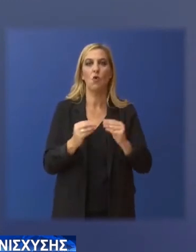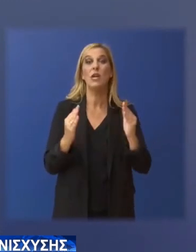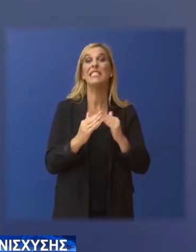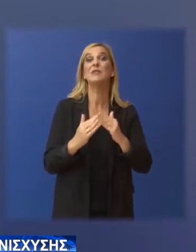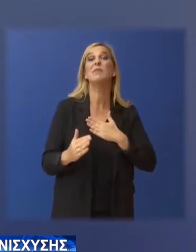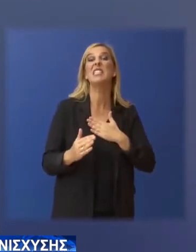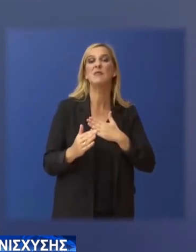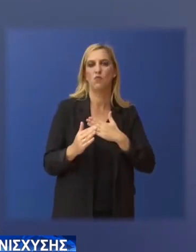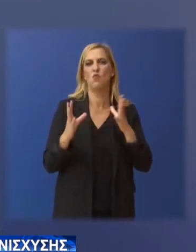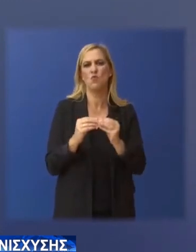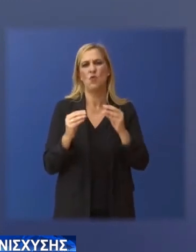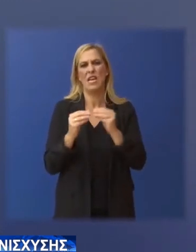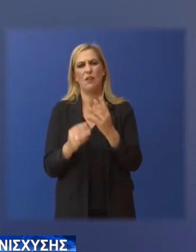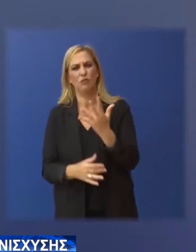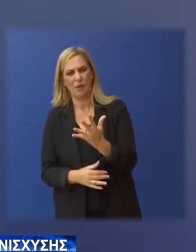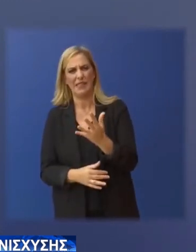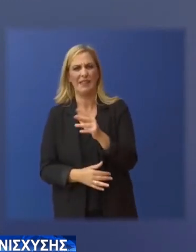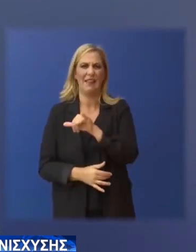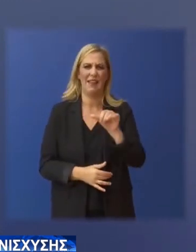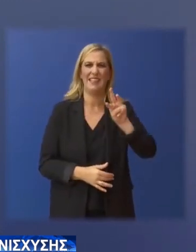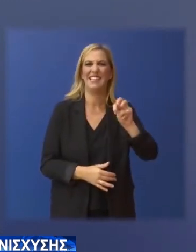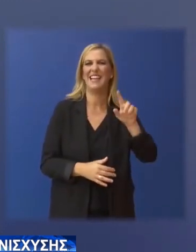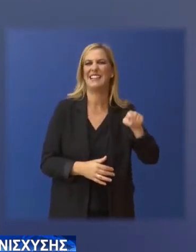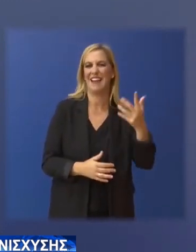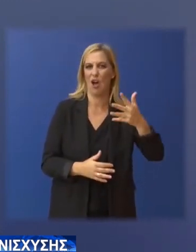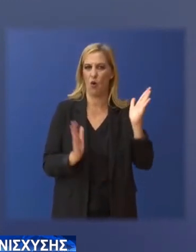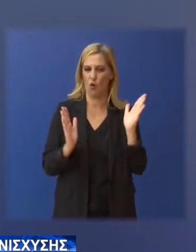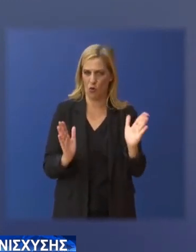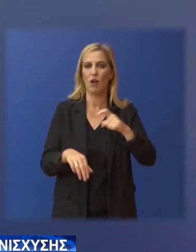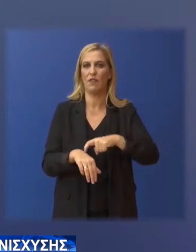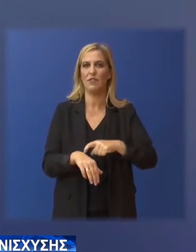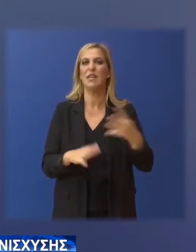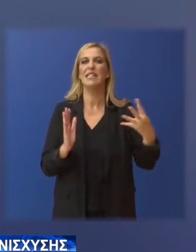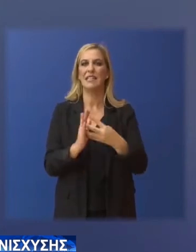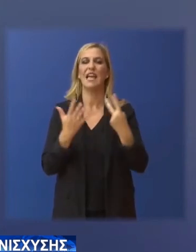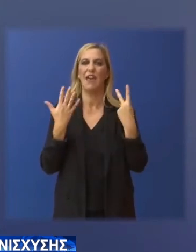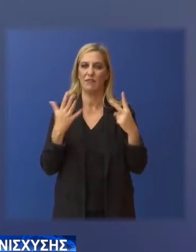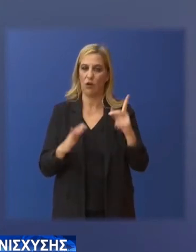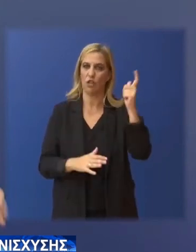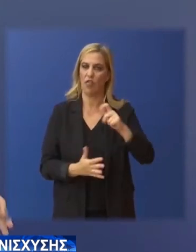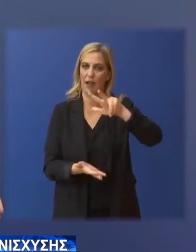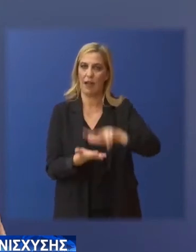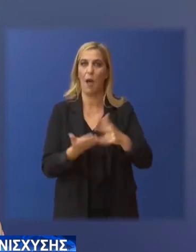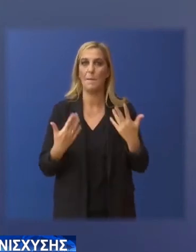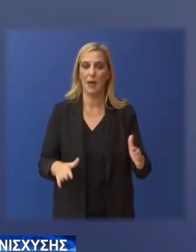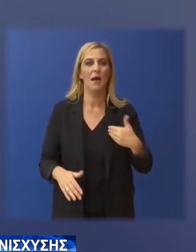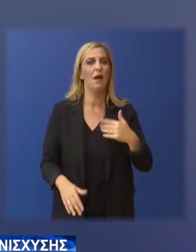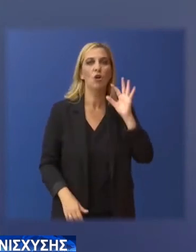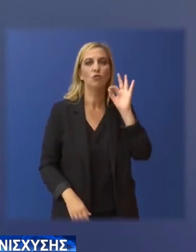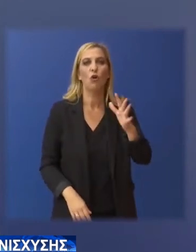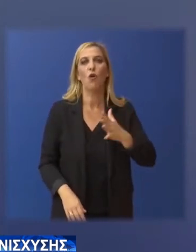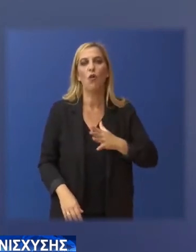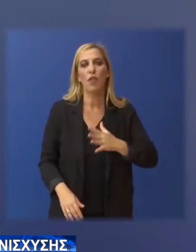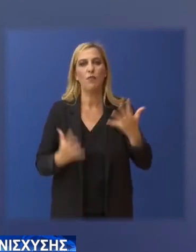μου» για πολίτες 25 έως 39 ετών. Έχουν εγκριθεί ήδη 4.700 χαμηλότοκα δάνεια. Στόχος μας είναι να αποκτήσουν